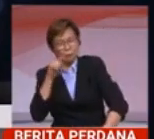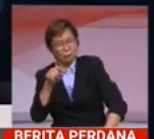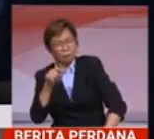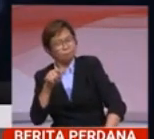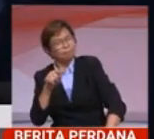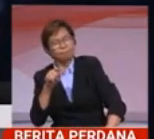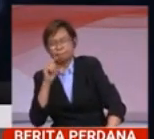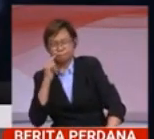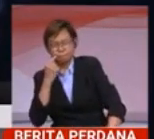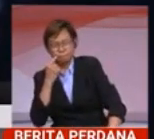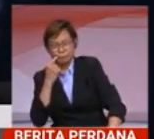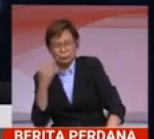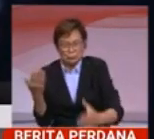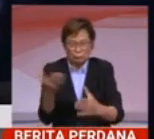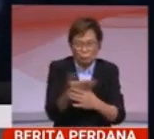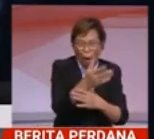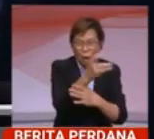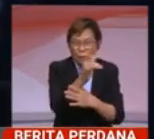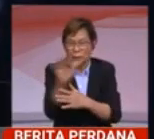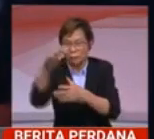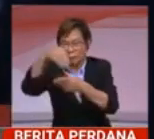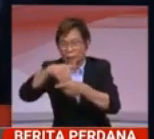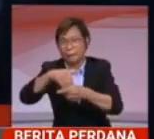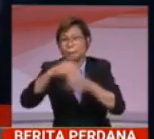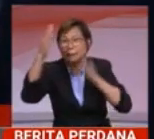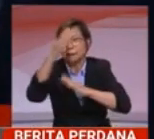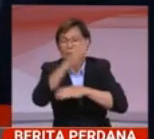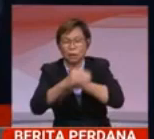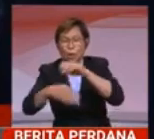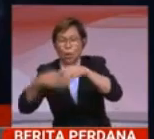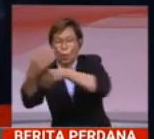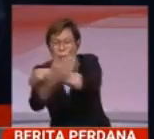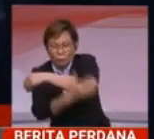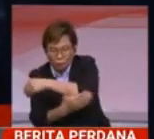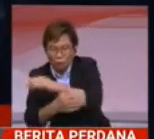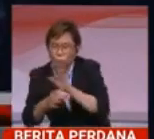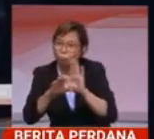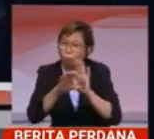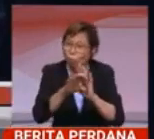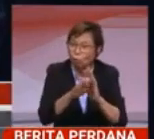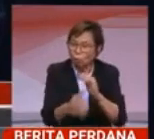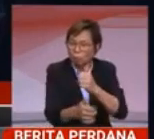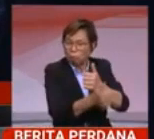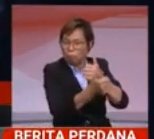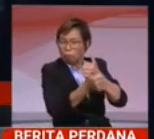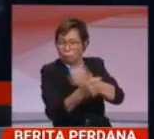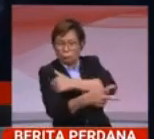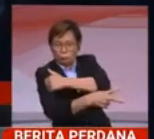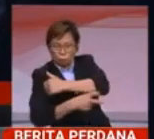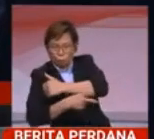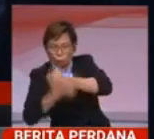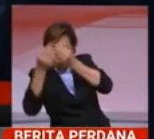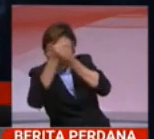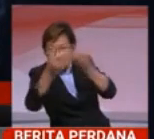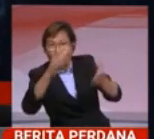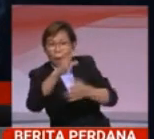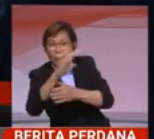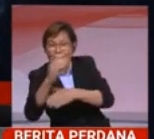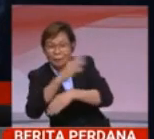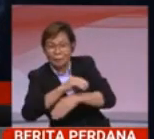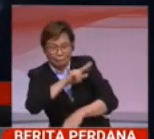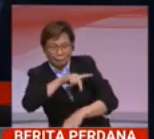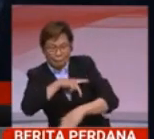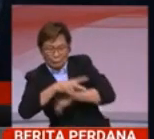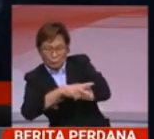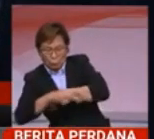terhadap isu penggodaman siber di dalam dan luar negeri. Misalnya, risiko kecurian maklumat syarikat dan